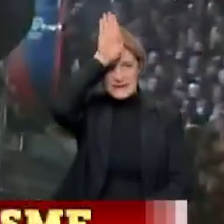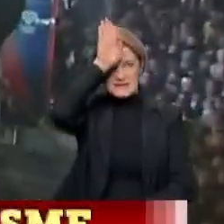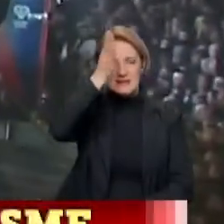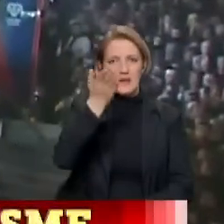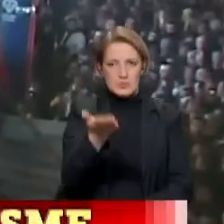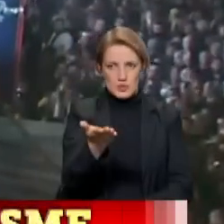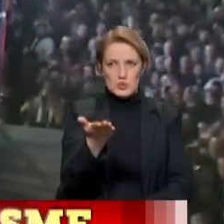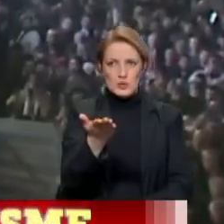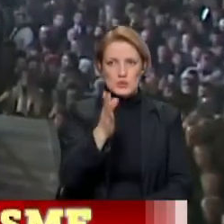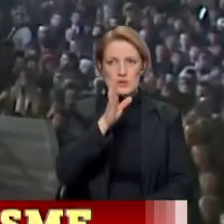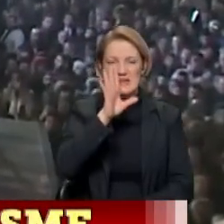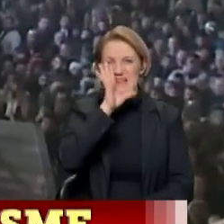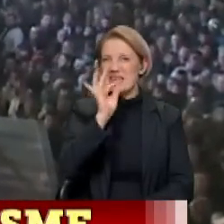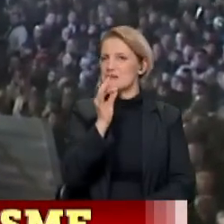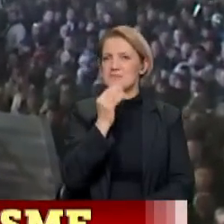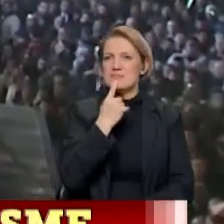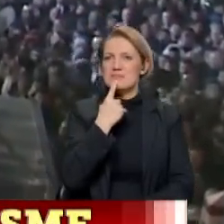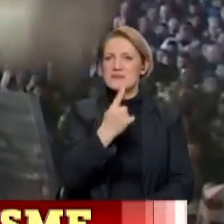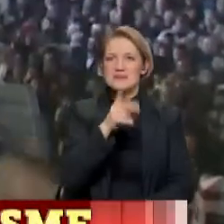İstanbul kimin demiştik?